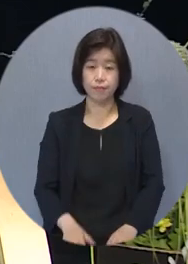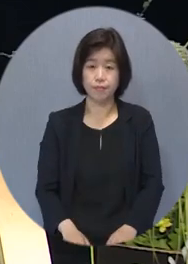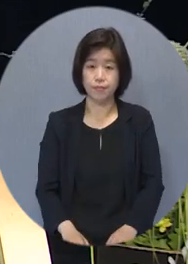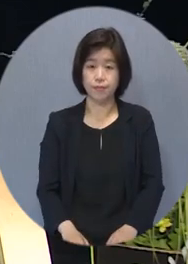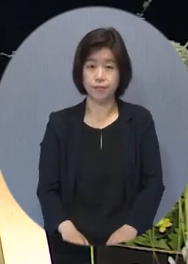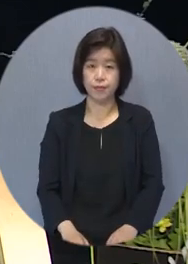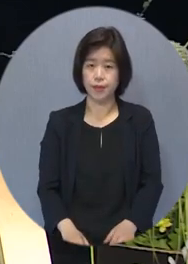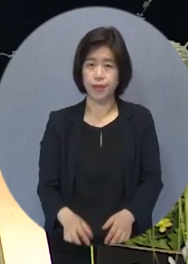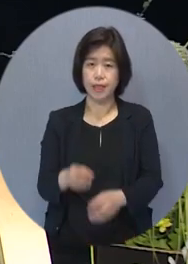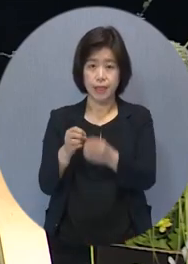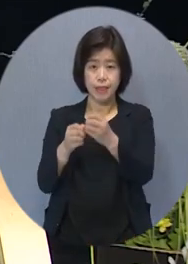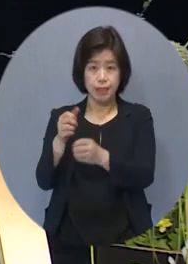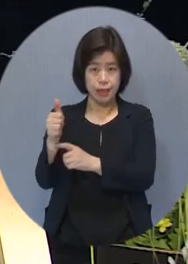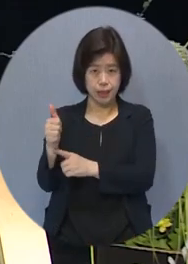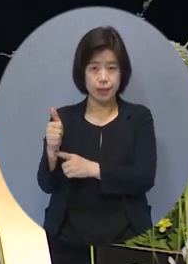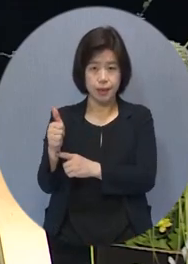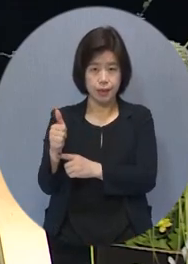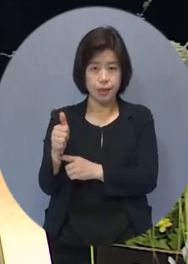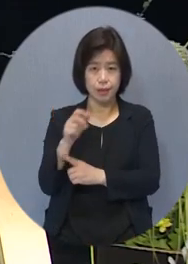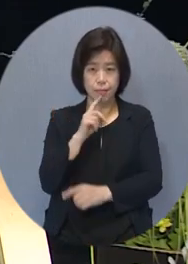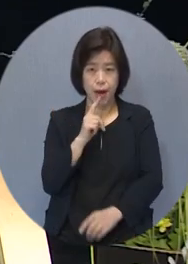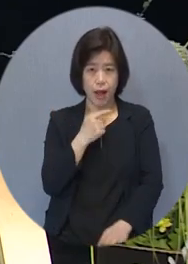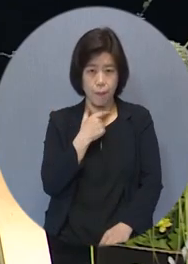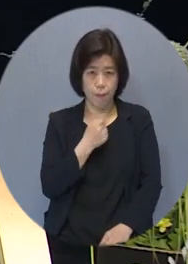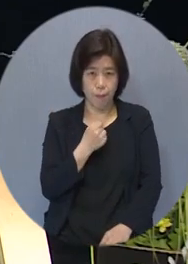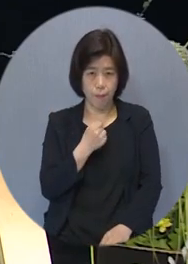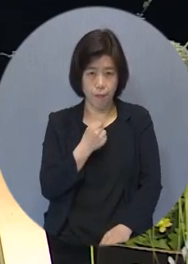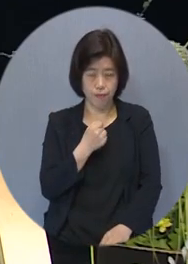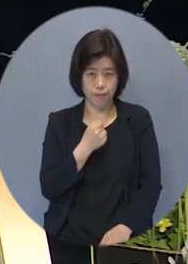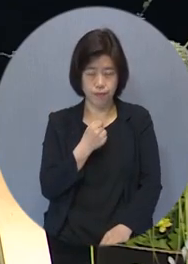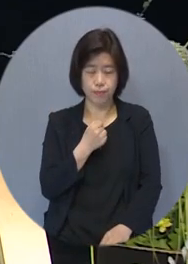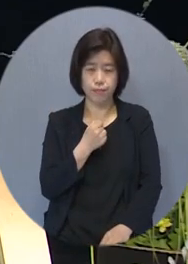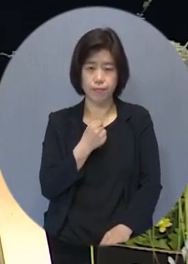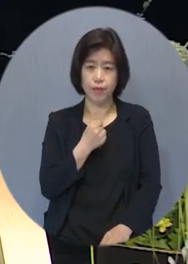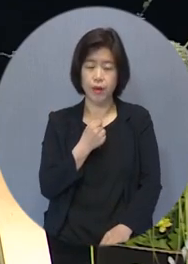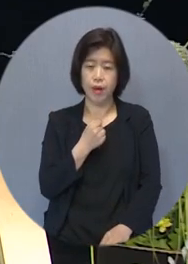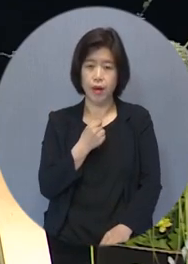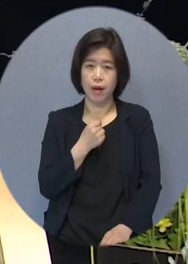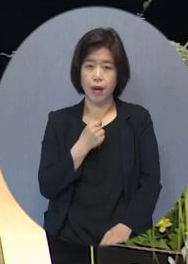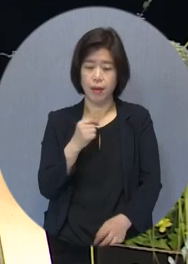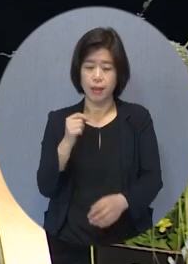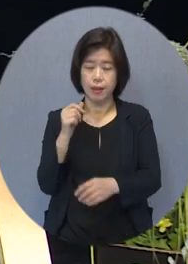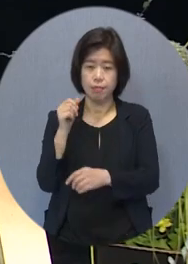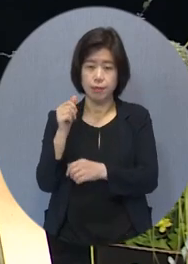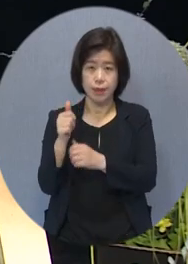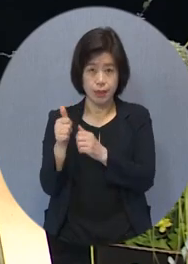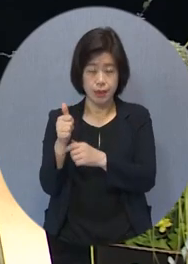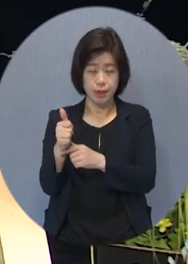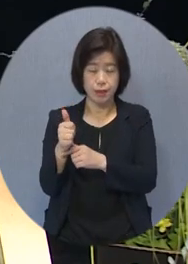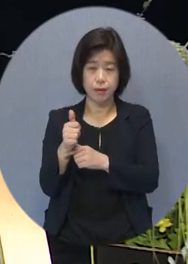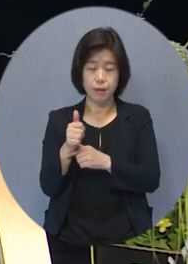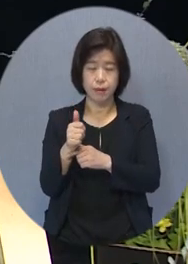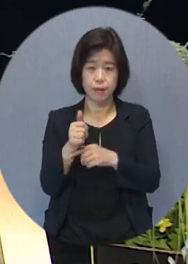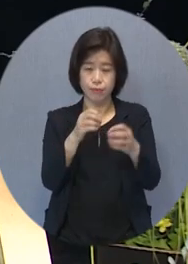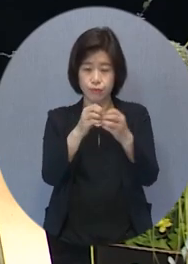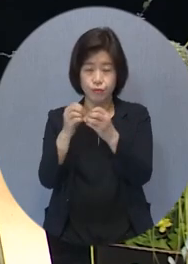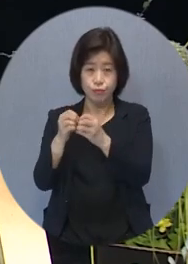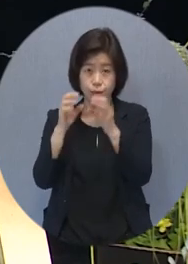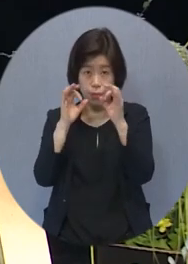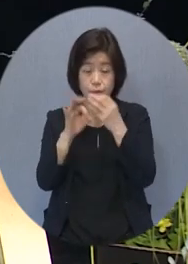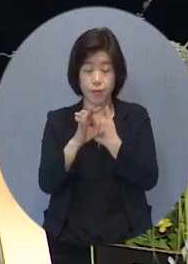해주고 싶은 말이 있다고 할 말이 있다고 해서 나온 것인데 그 애는 아무런 말도 해주질